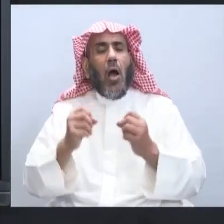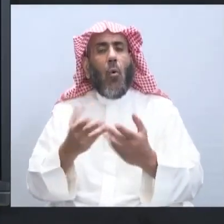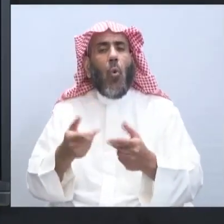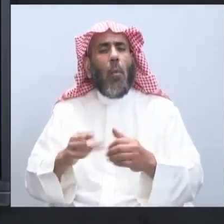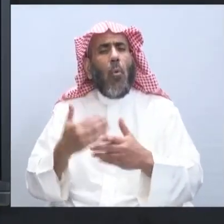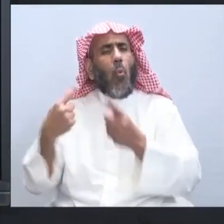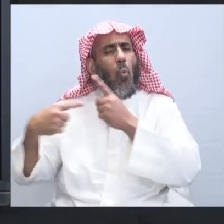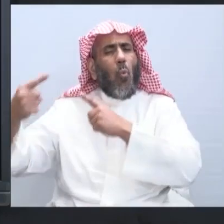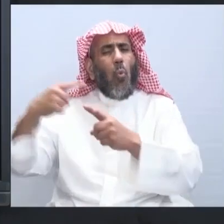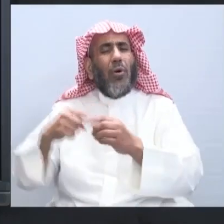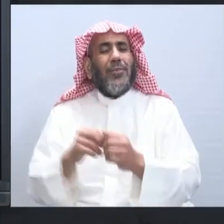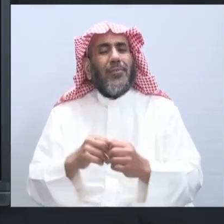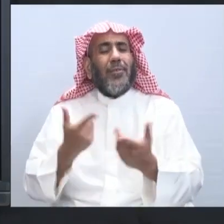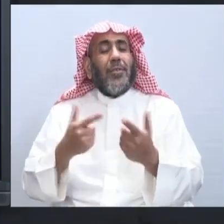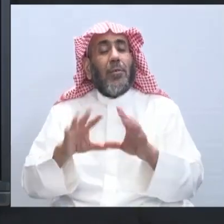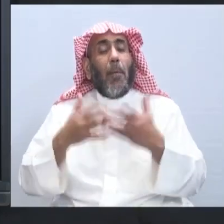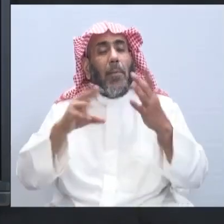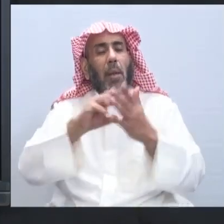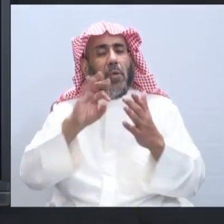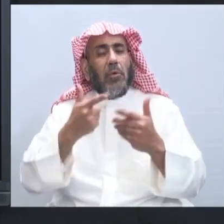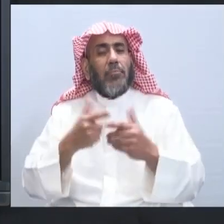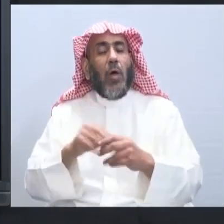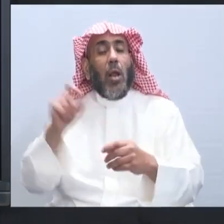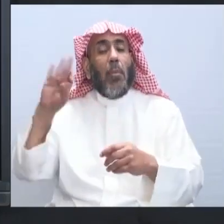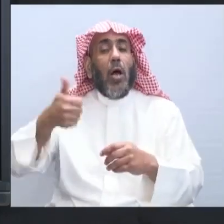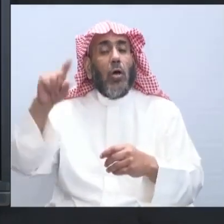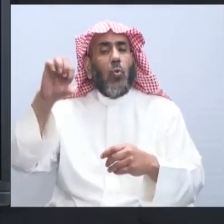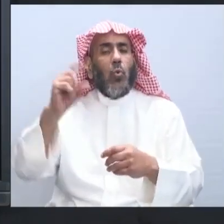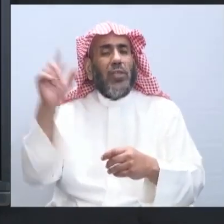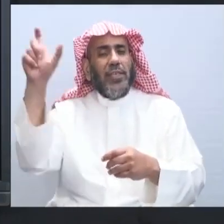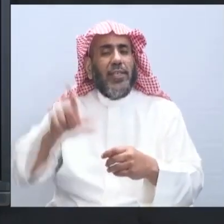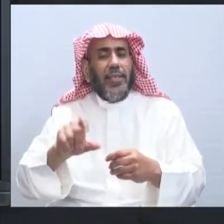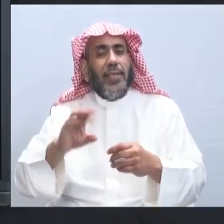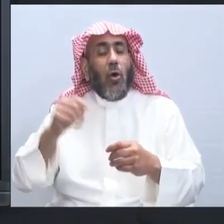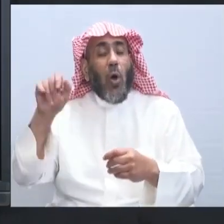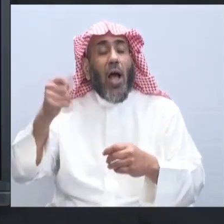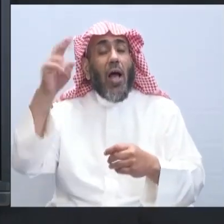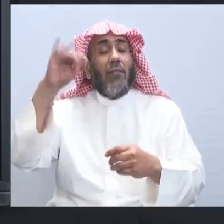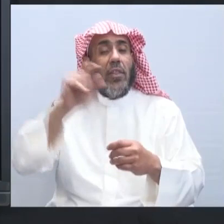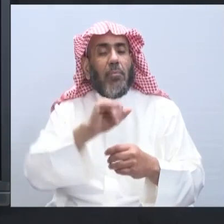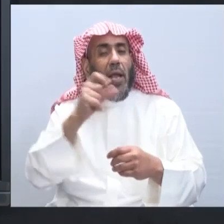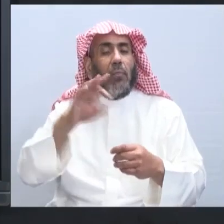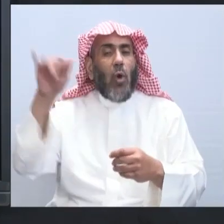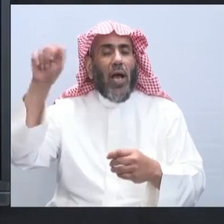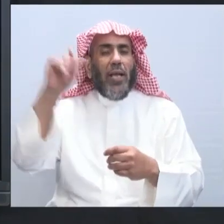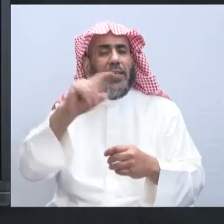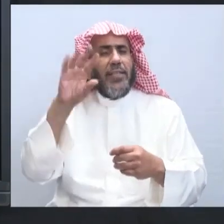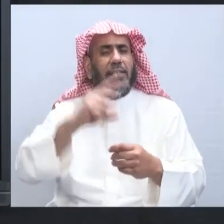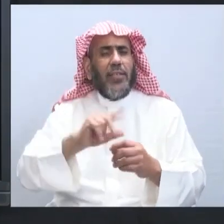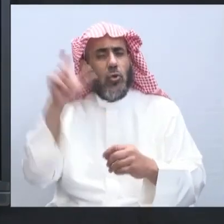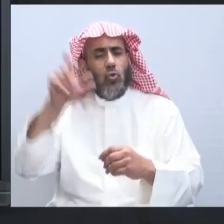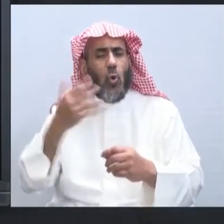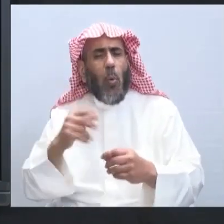الى سالف عهده وعرفنا ايضا نماذج منها واخذنا البارودي و الحافظ ابراهيم وخير الدين